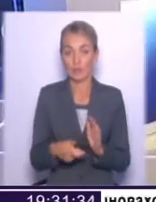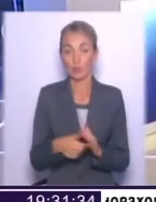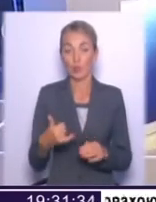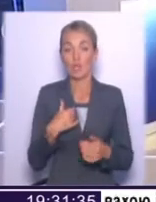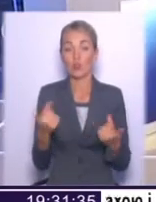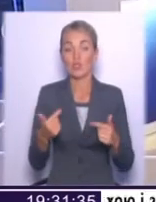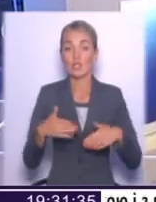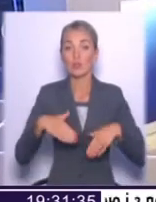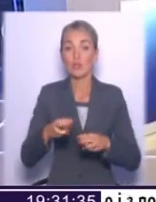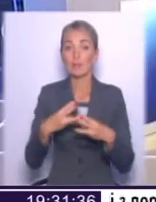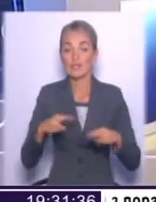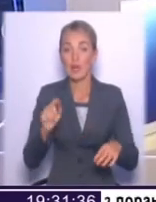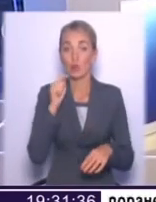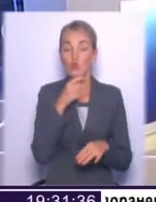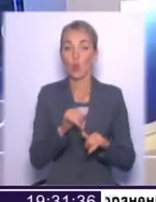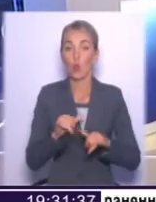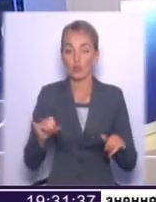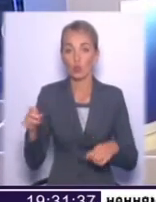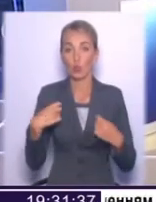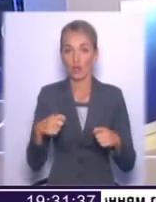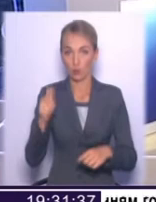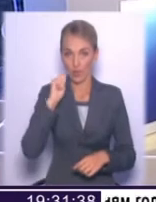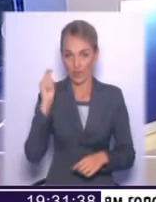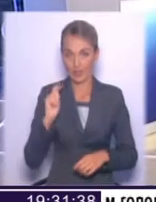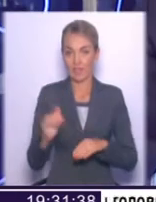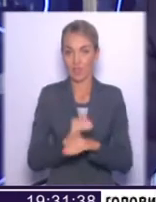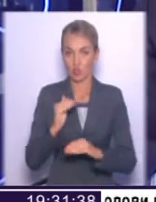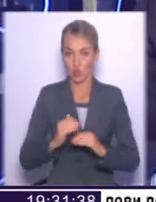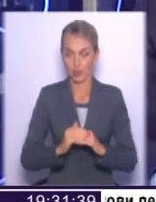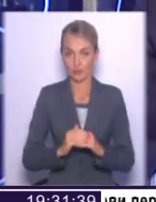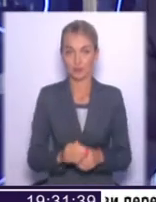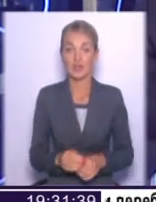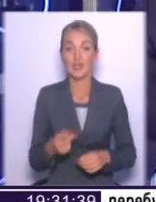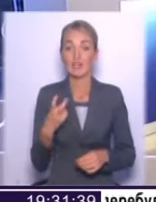Нефіодов, заступник міністра економічного розвитку і торгівлі України. Вечір вам добрий. Доброго дня.